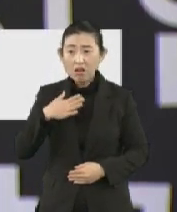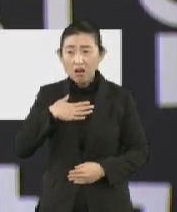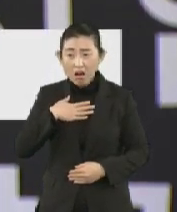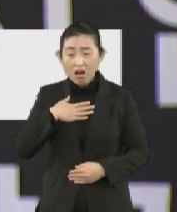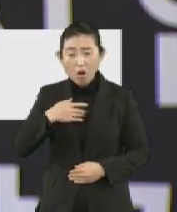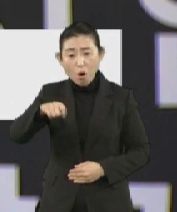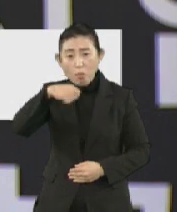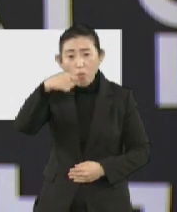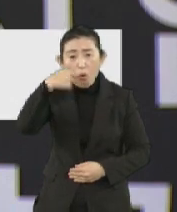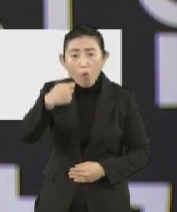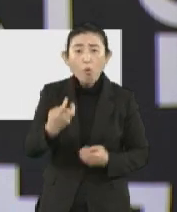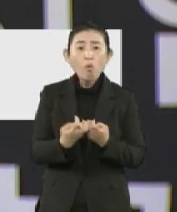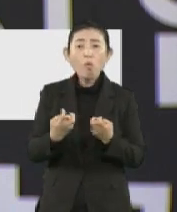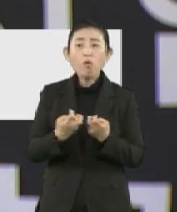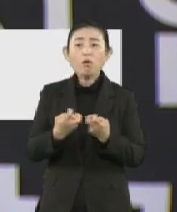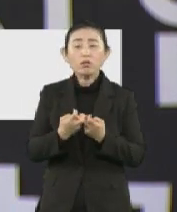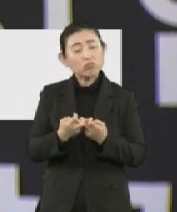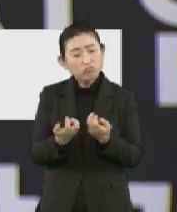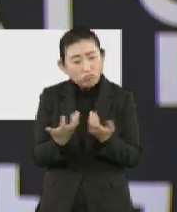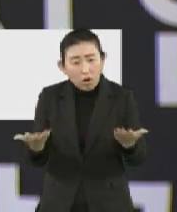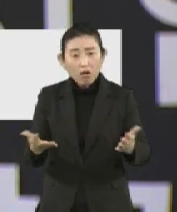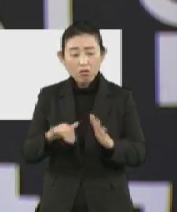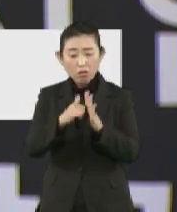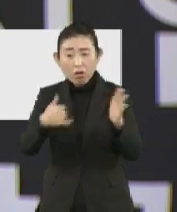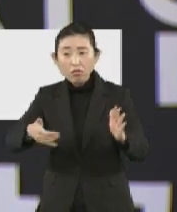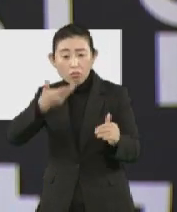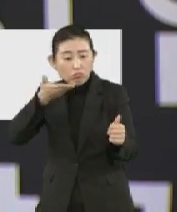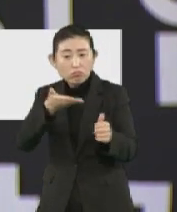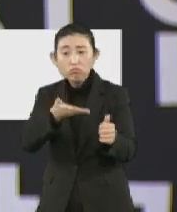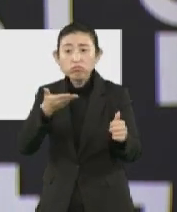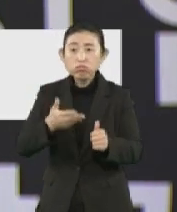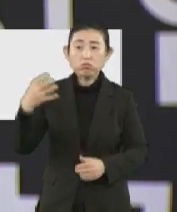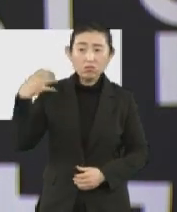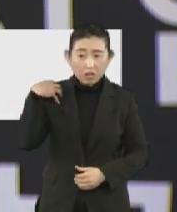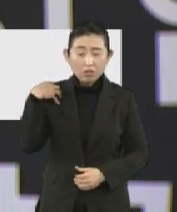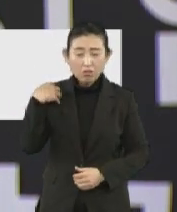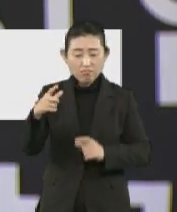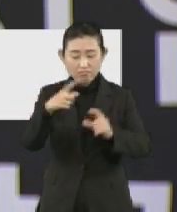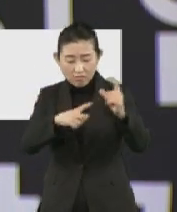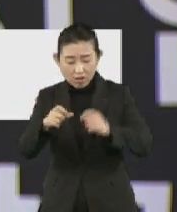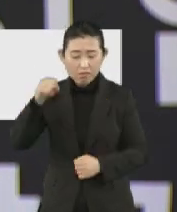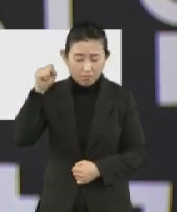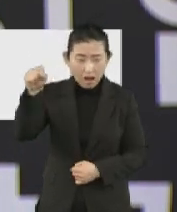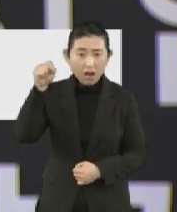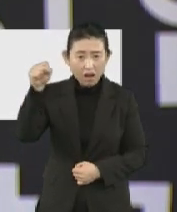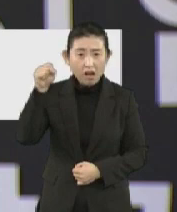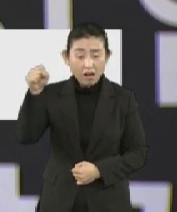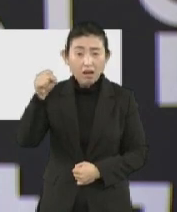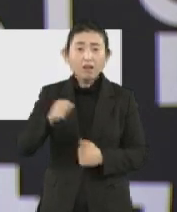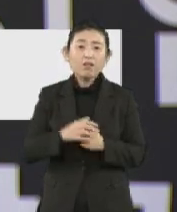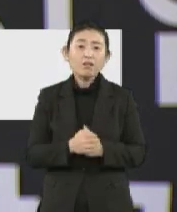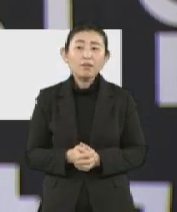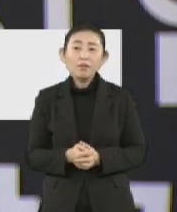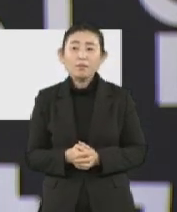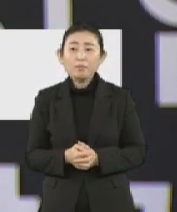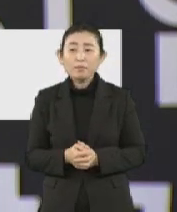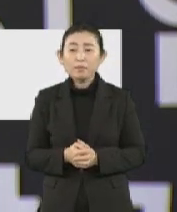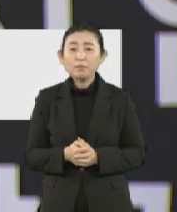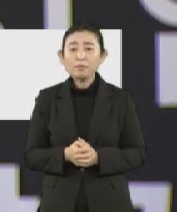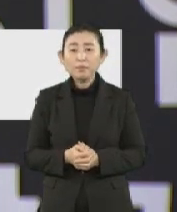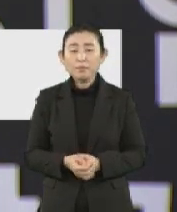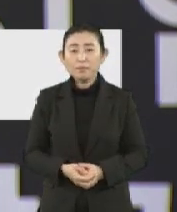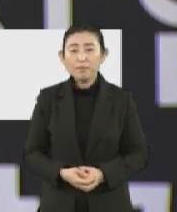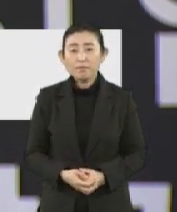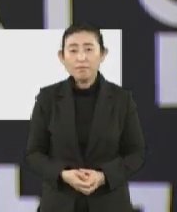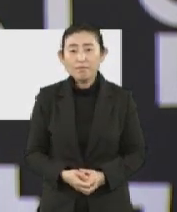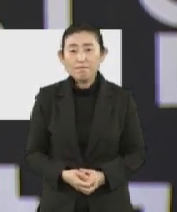상인 여러분 어쩔 수 없이 먹고 살기 위해 가족들의 생계를 위해